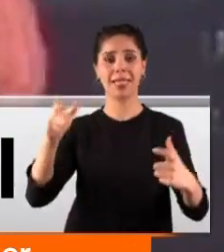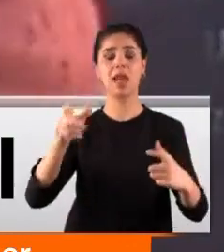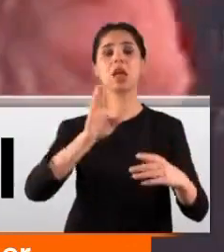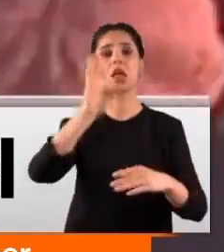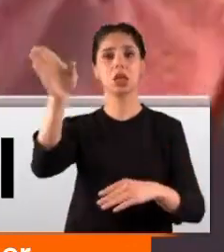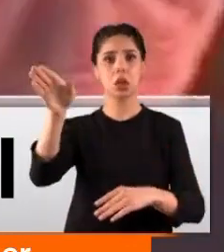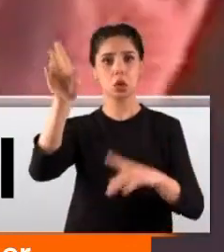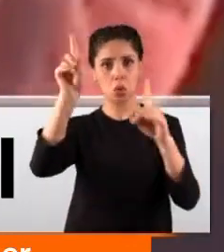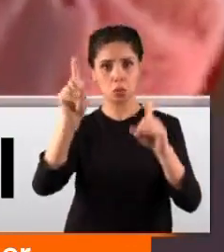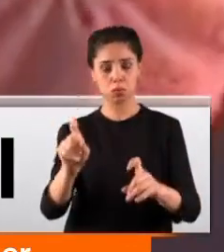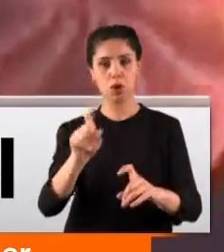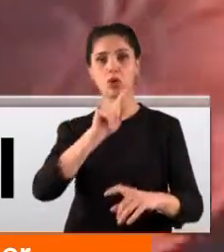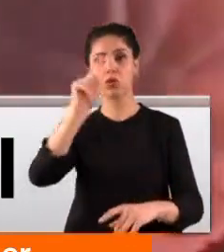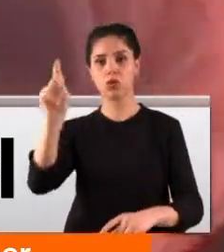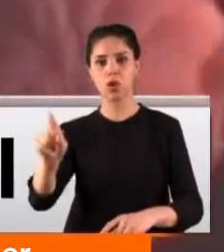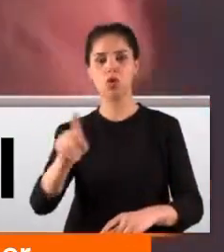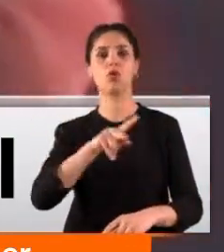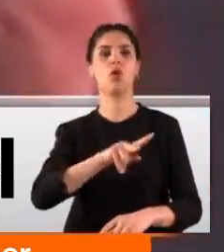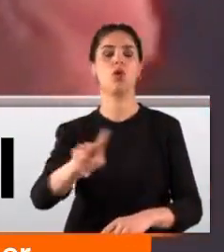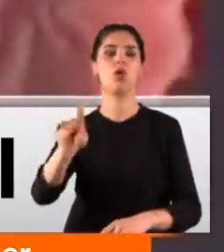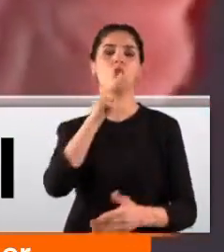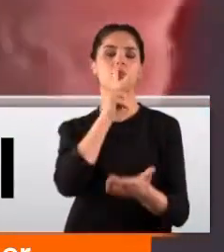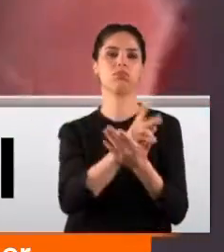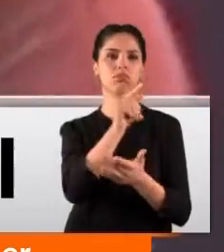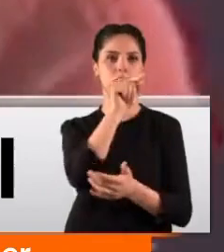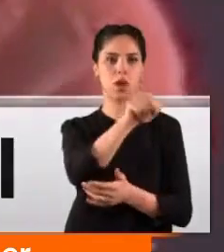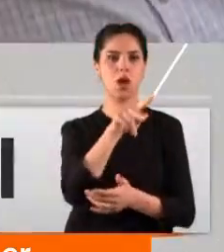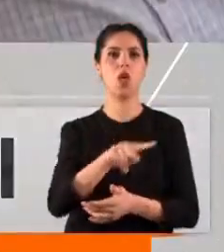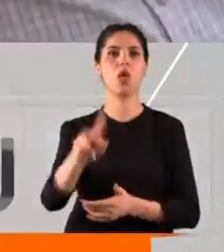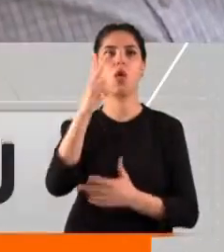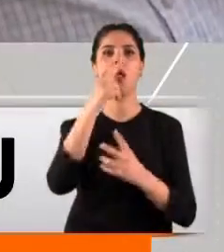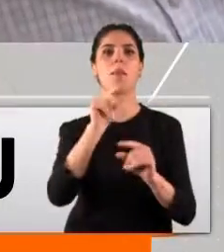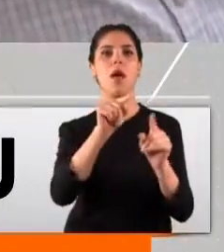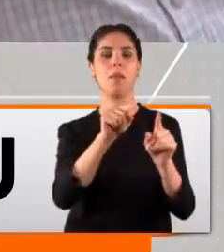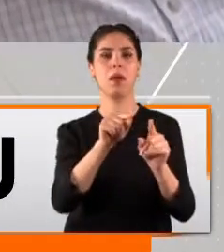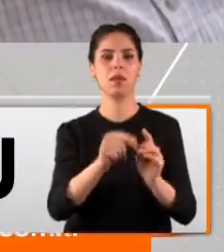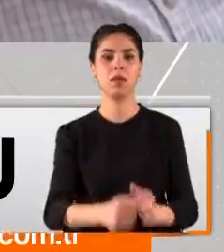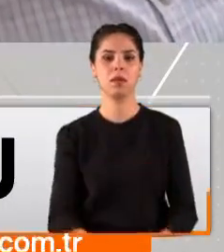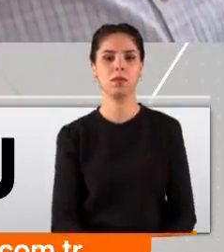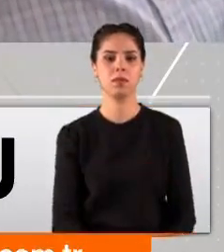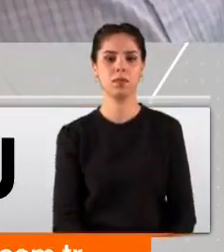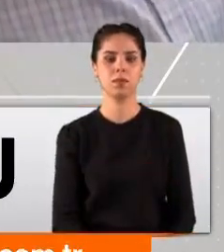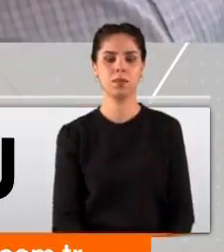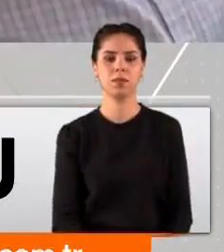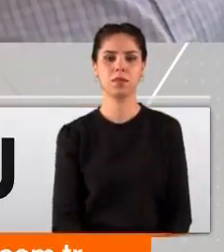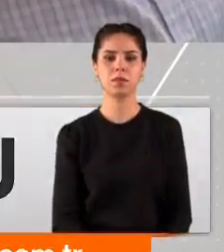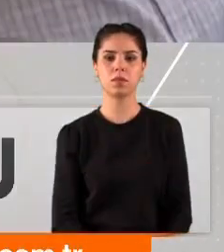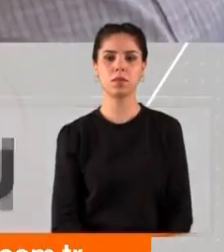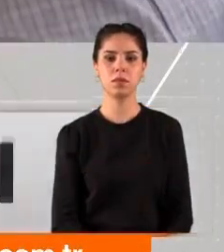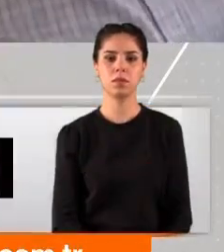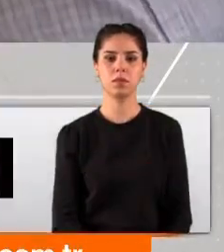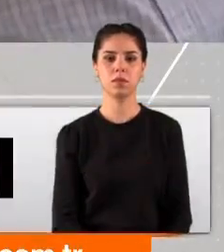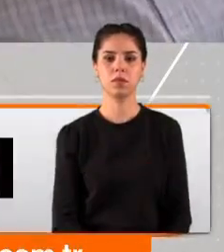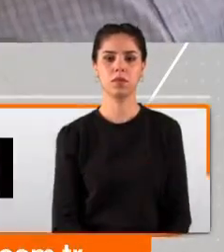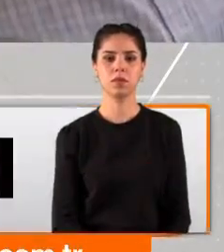sordu. Olumlu cevap alınca yolculuk etmeye karar verdi ama güzergahı beğenmedi. Pendik 4 yıla doğru döndük yukarı doğru. Başladı kıyamet